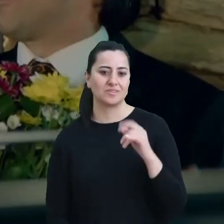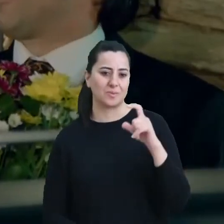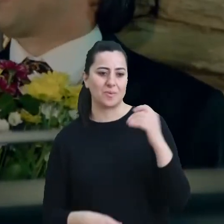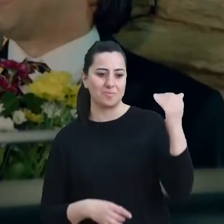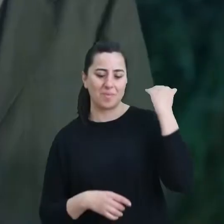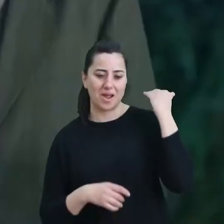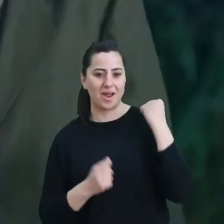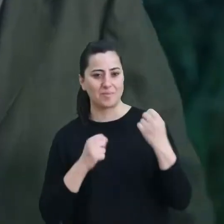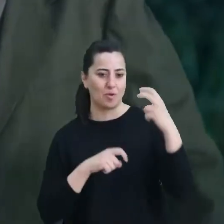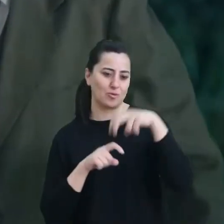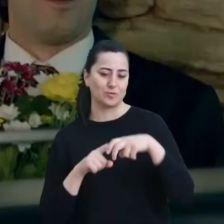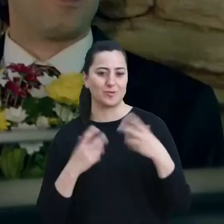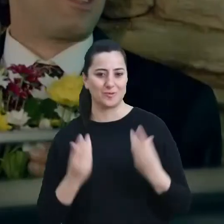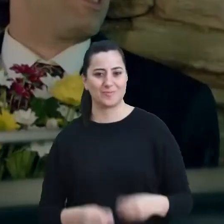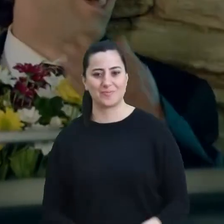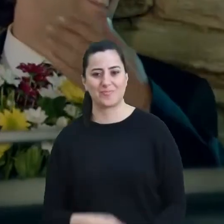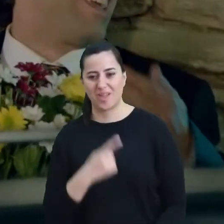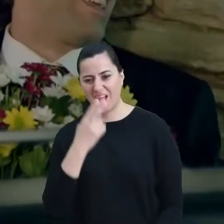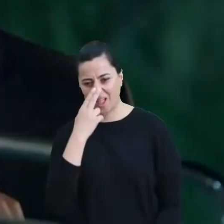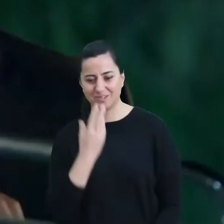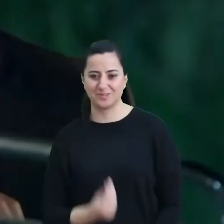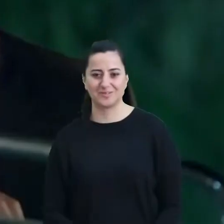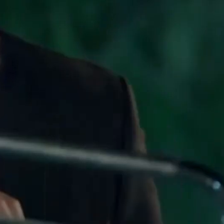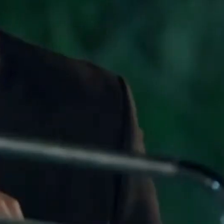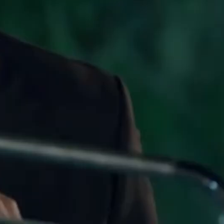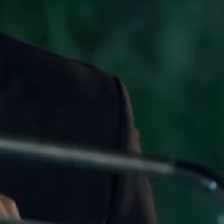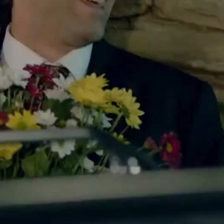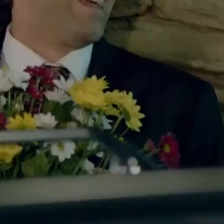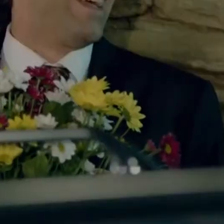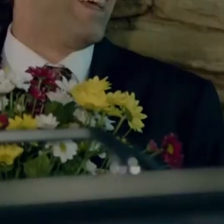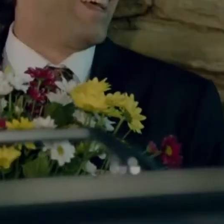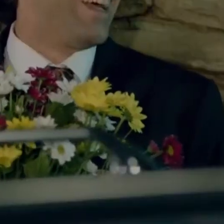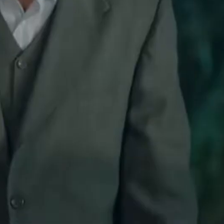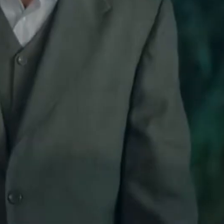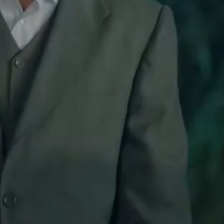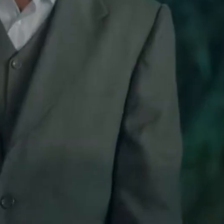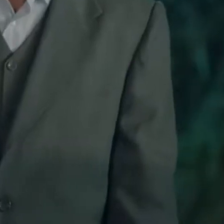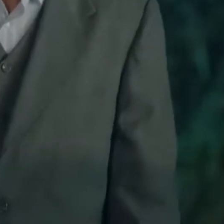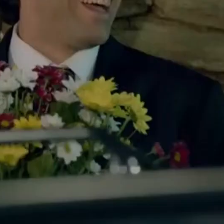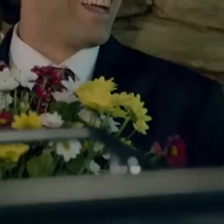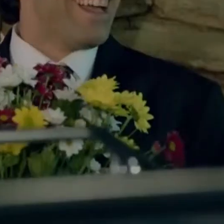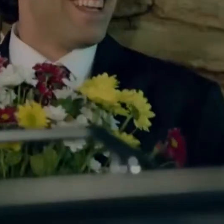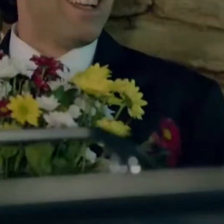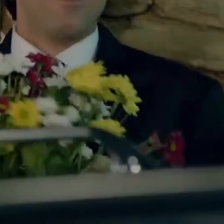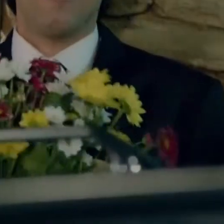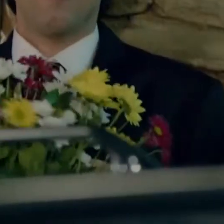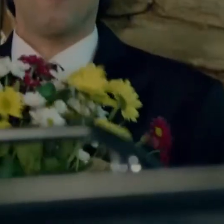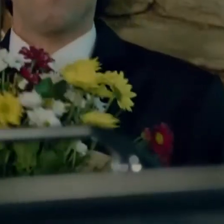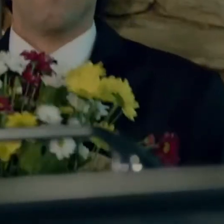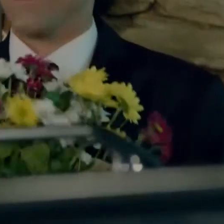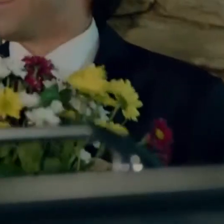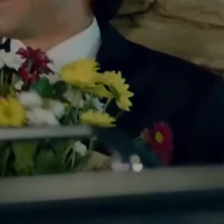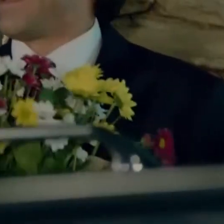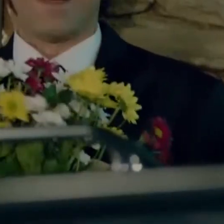Cemil bagajda gider. Alışkın zaten. Cemil'de jeton düşmedi. Sağ dışçıları kıs kıs gülerken o tepkisiz